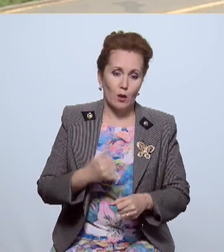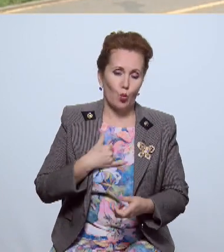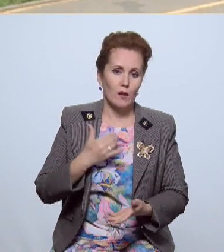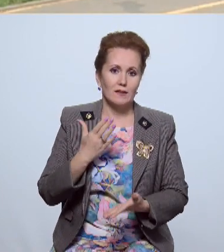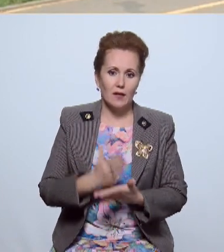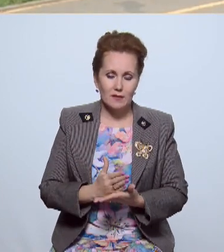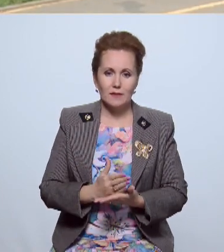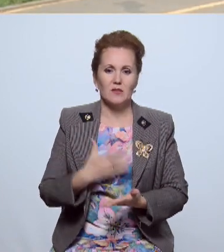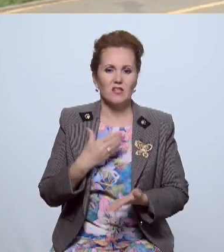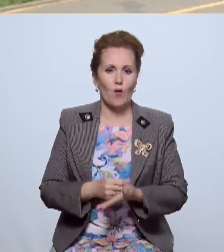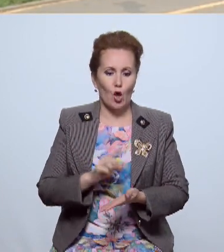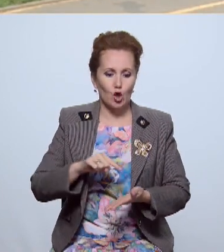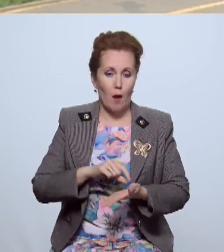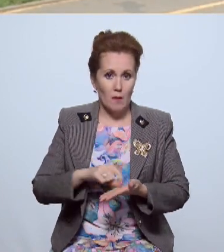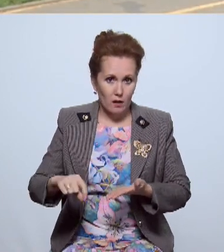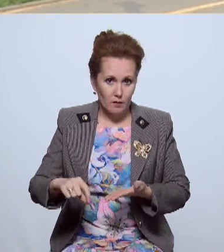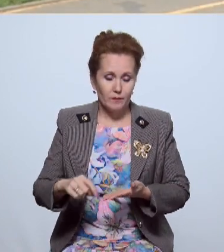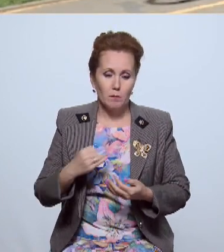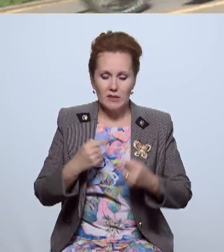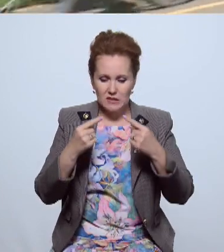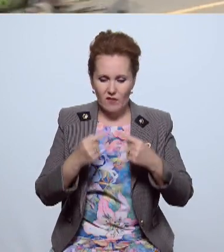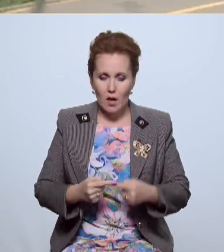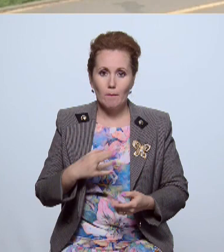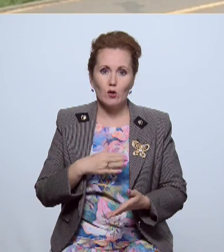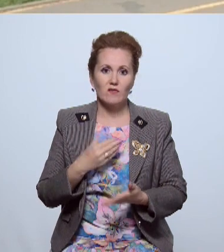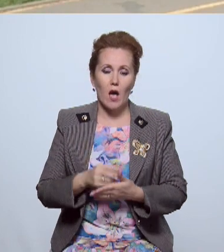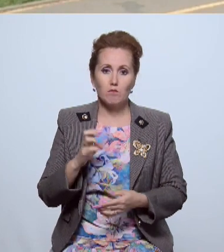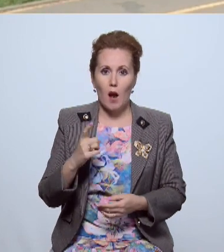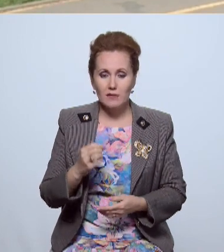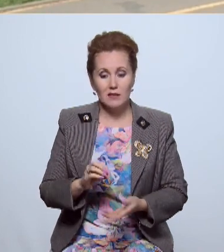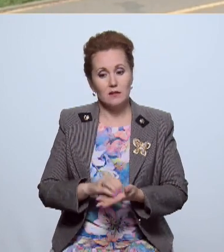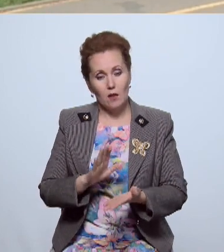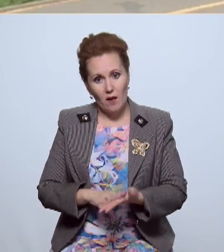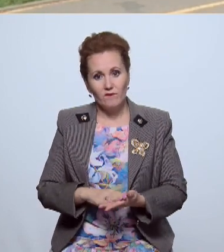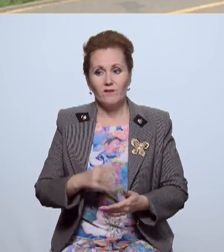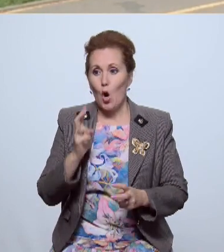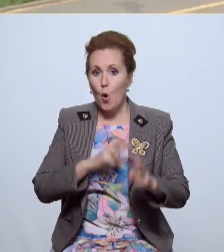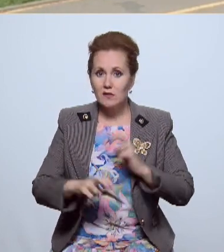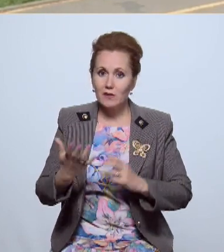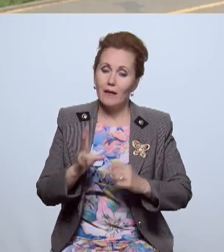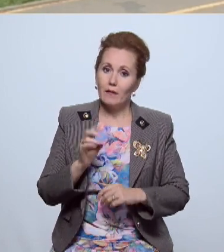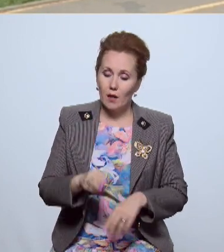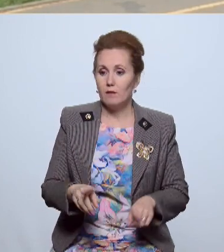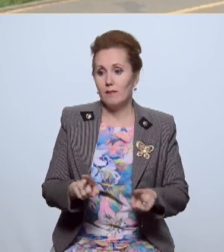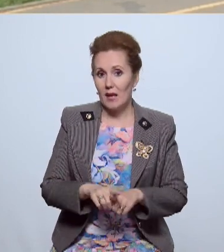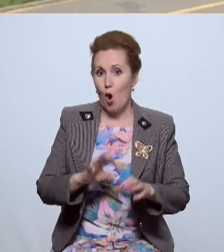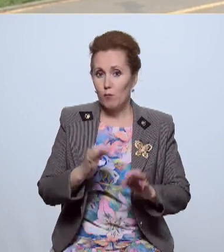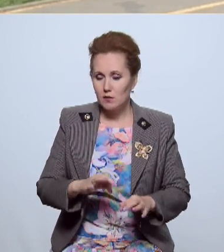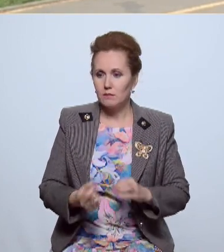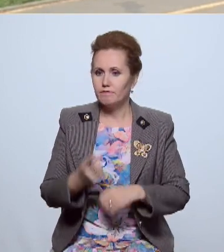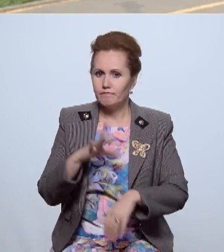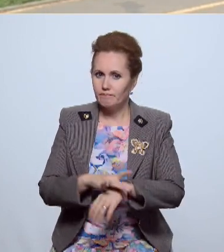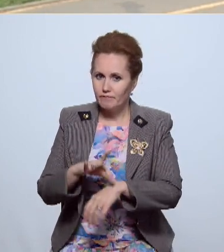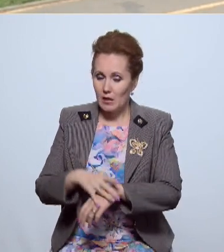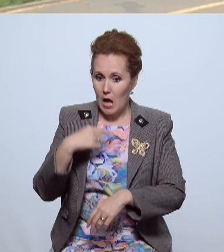имеет идентификационный номер. Мы его сверяем по базе, значится ли не значится в розыске велосипед. И таким вот образом пытаемся выявить